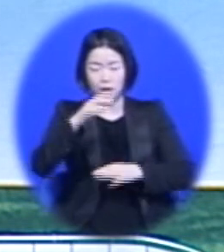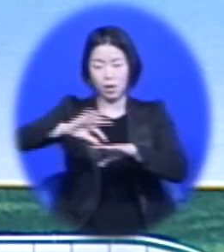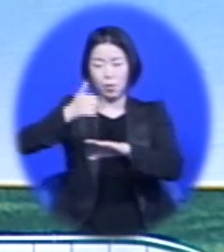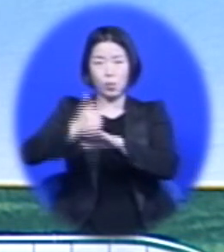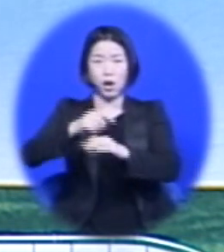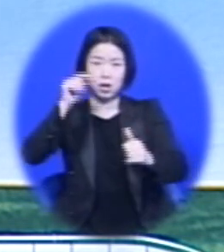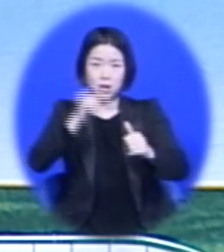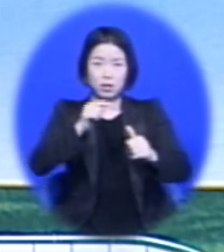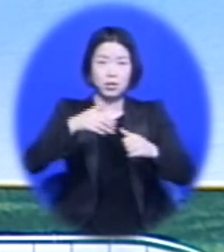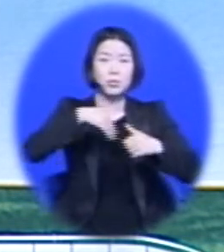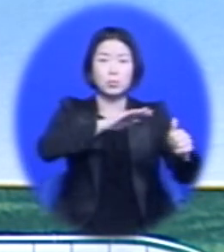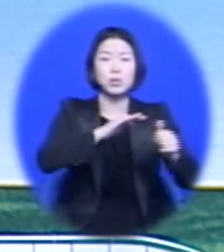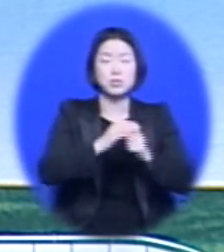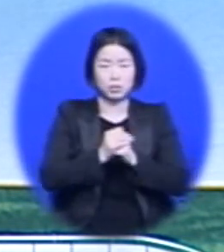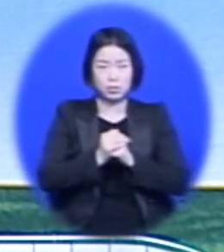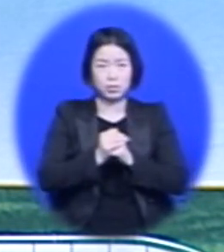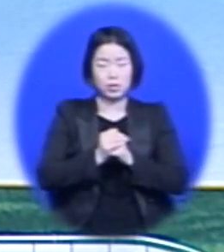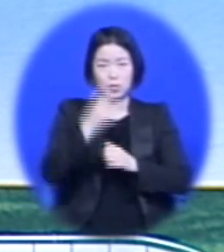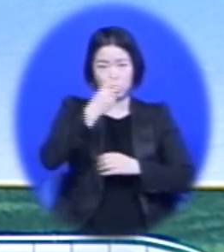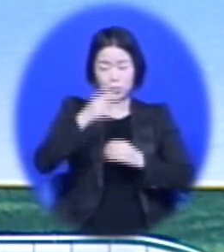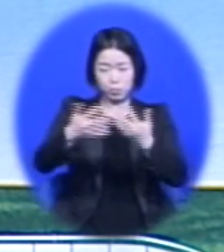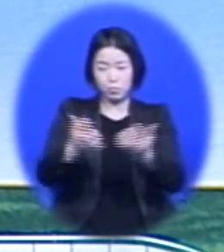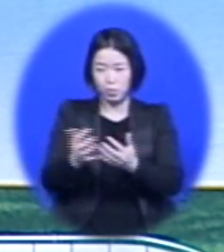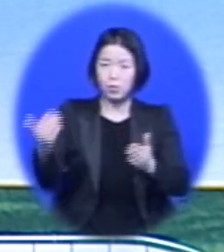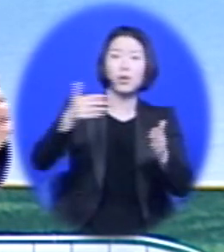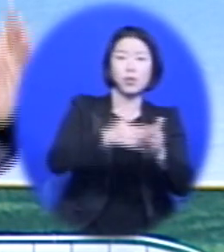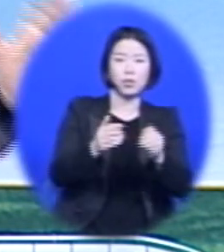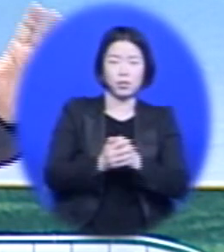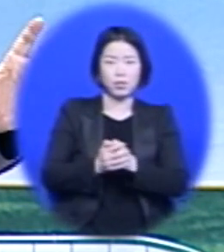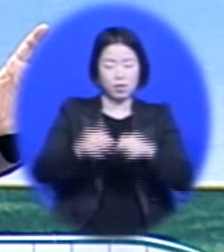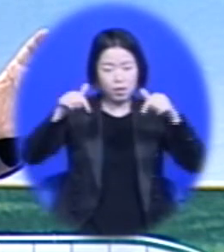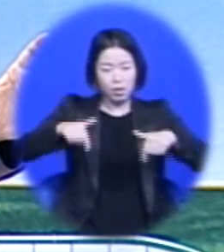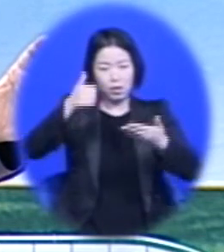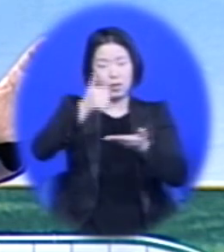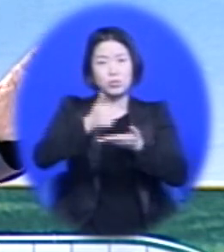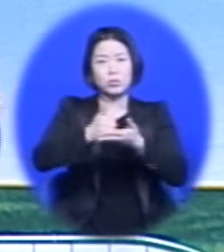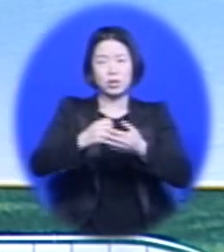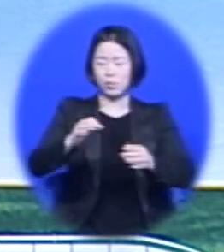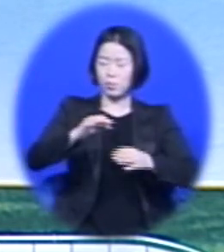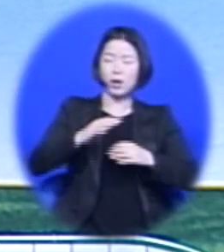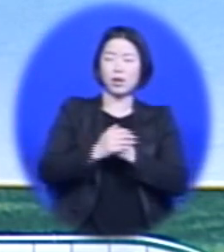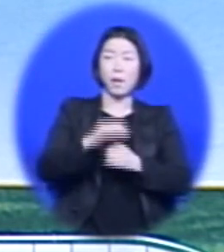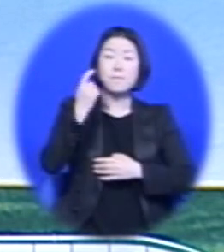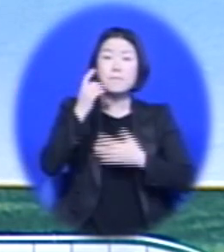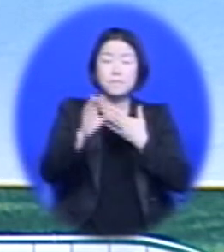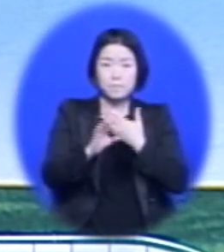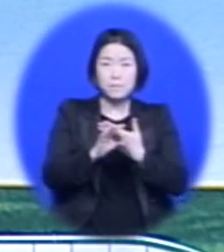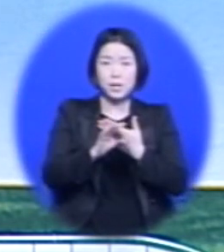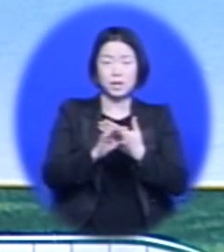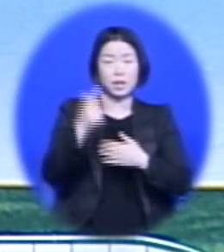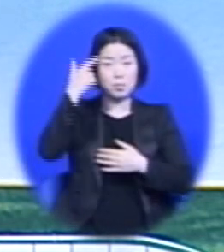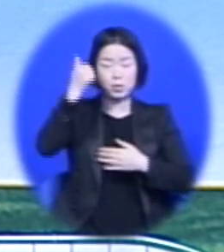왕의 명령을 듣고 시찰단이 왔어요. 간수장이 깜짝 놀랐습니다. 만약에 존 버니언 목사님이